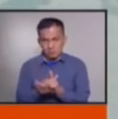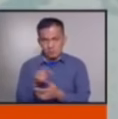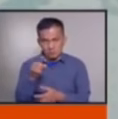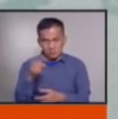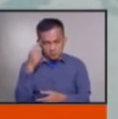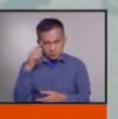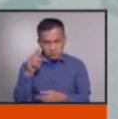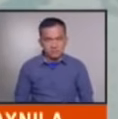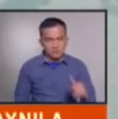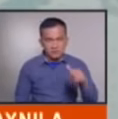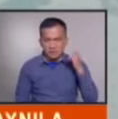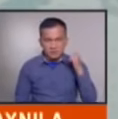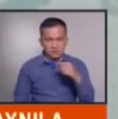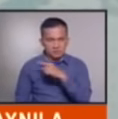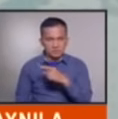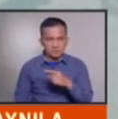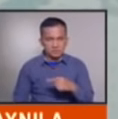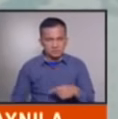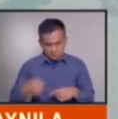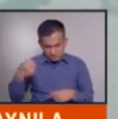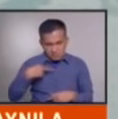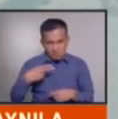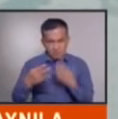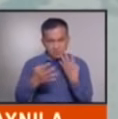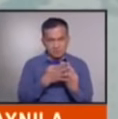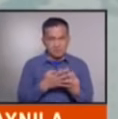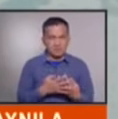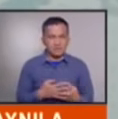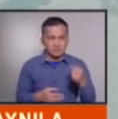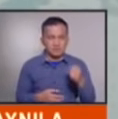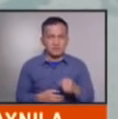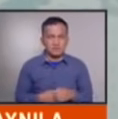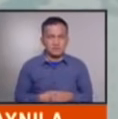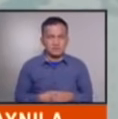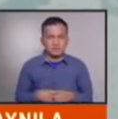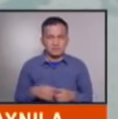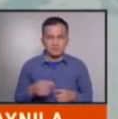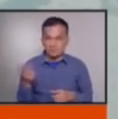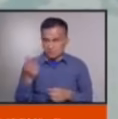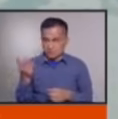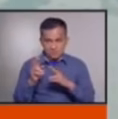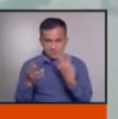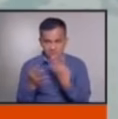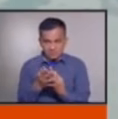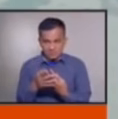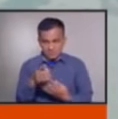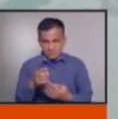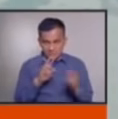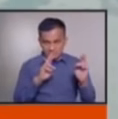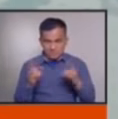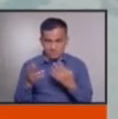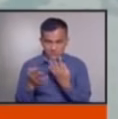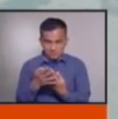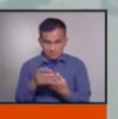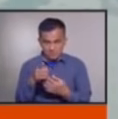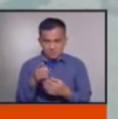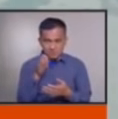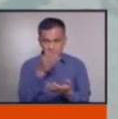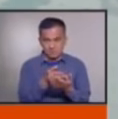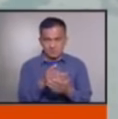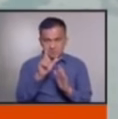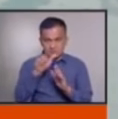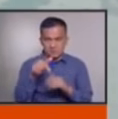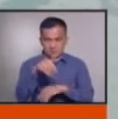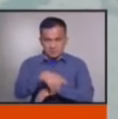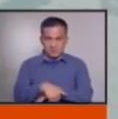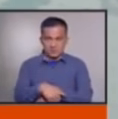ay makukulong na. Ay, di ipakulong niya kung gusto niya. Ipakulong ko na lang po. Sir! Yan, dalawa na yan, pati ang lalaki na yan. So, handa ka na bang makulong? Pupuntahan ka namin dyan